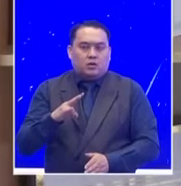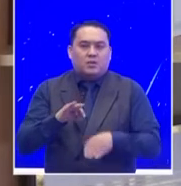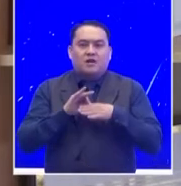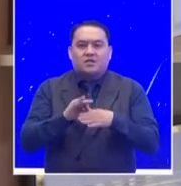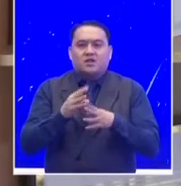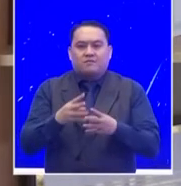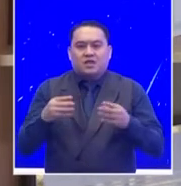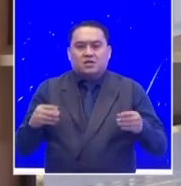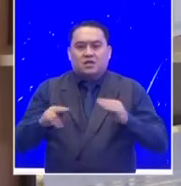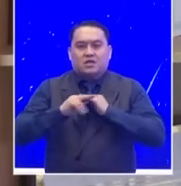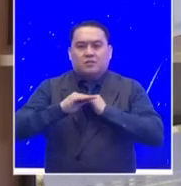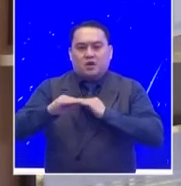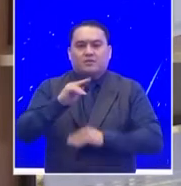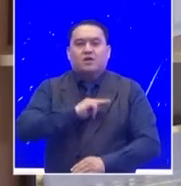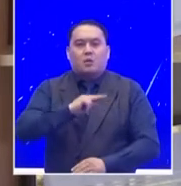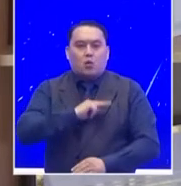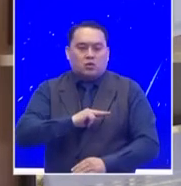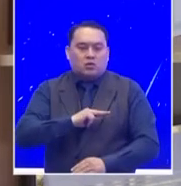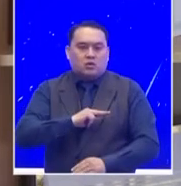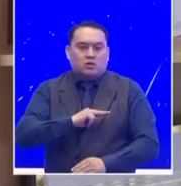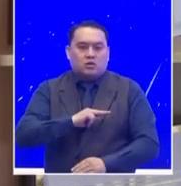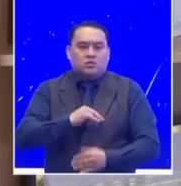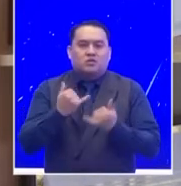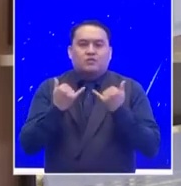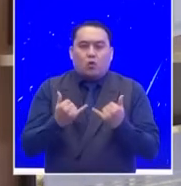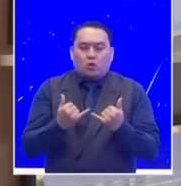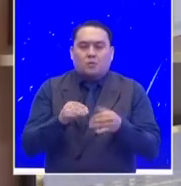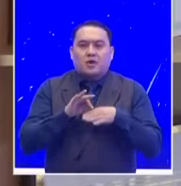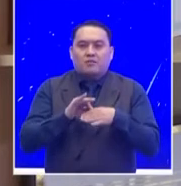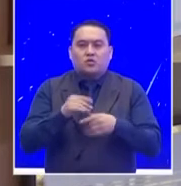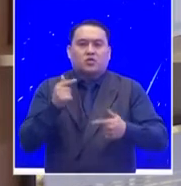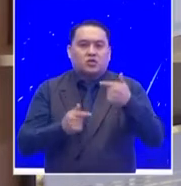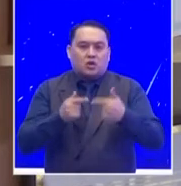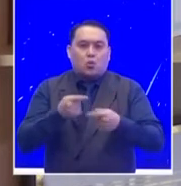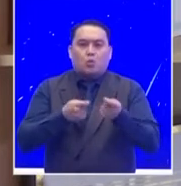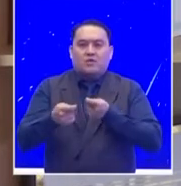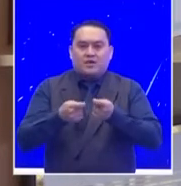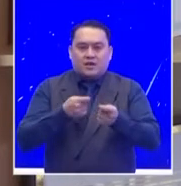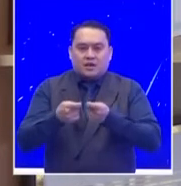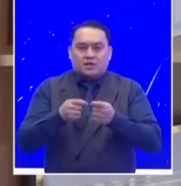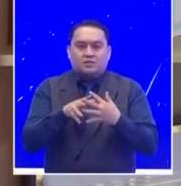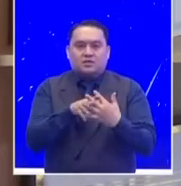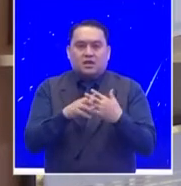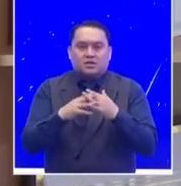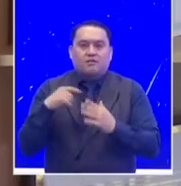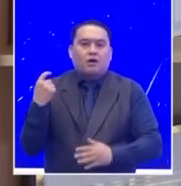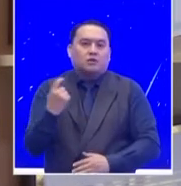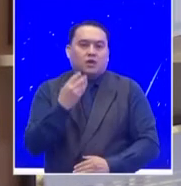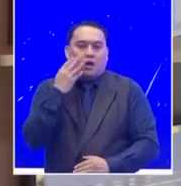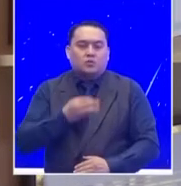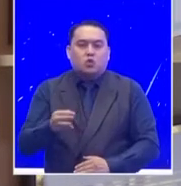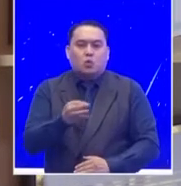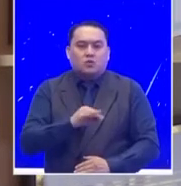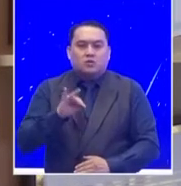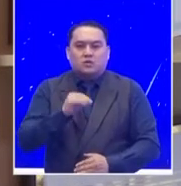проведения весенних полевых работ. Для этого, значит, на сегодняшний день проводится тендер в управлении сельского хозяйства Алматинской области.